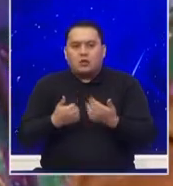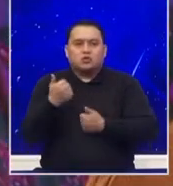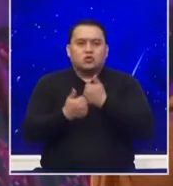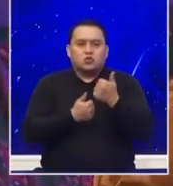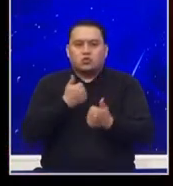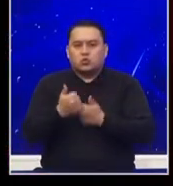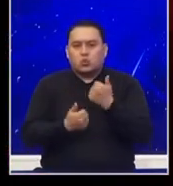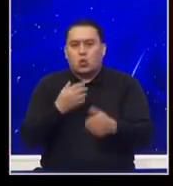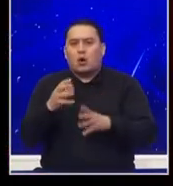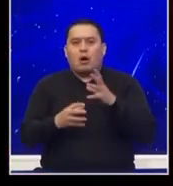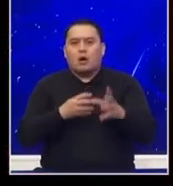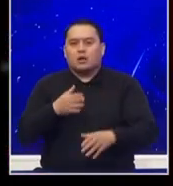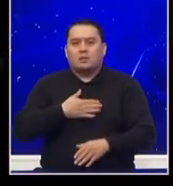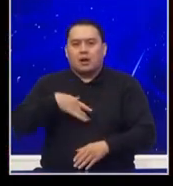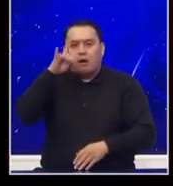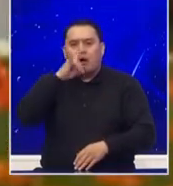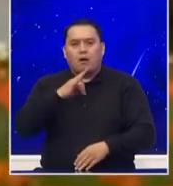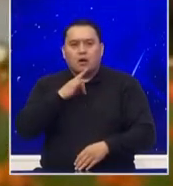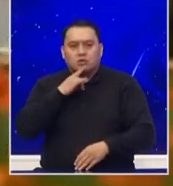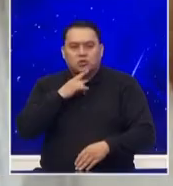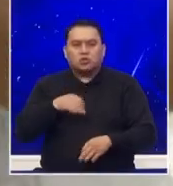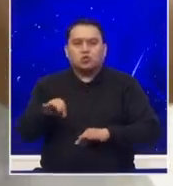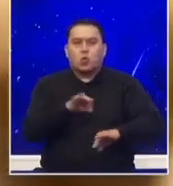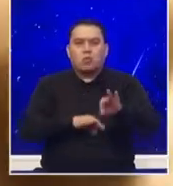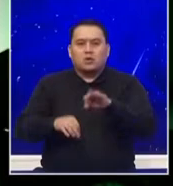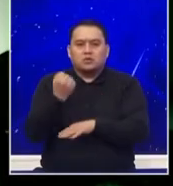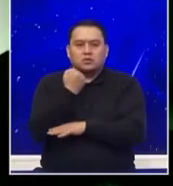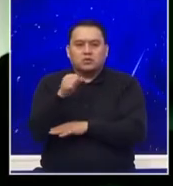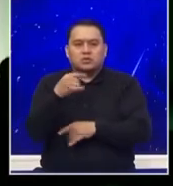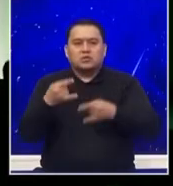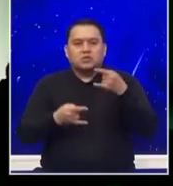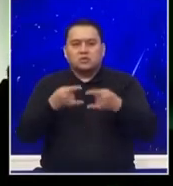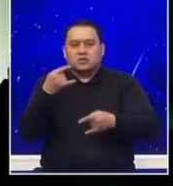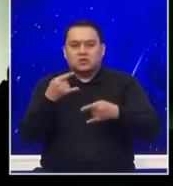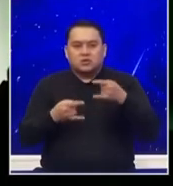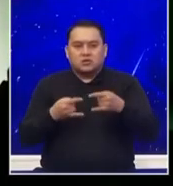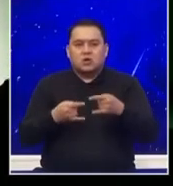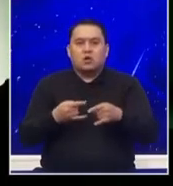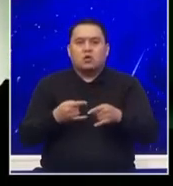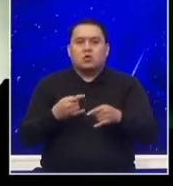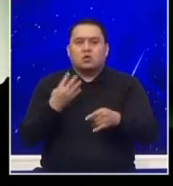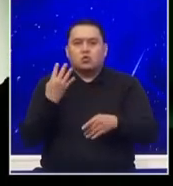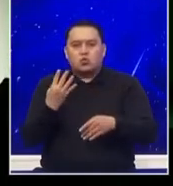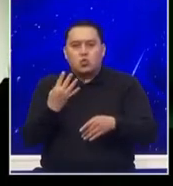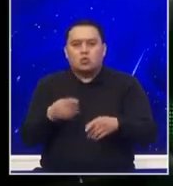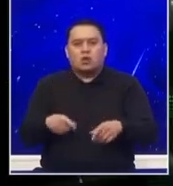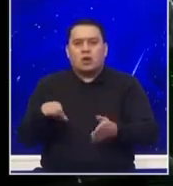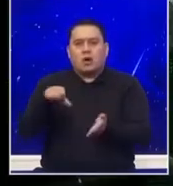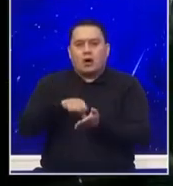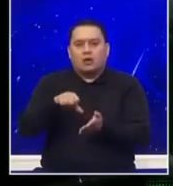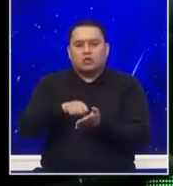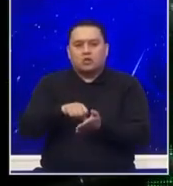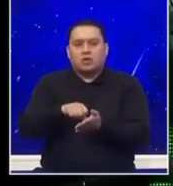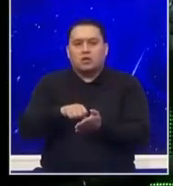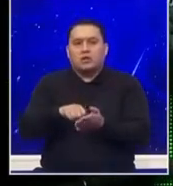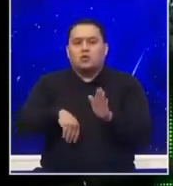жарған өнерпаз, халықаралық «Мен қазақпын» мега жобасының жеңімпазы, телевизиялық «Сегіз ғырлы» жобасының 4 маусымының қатысушысы,